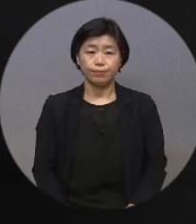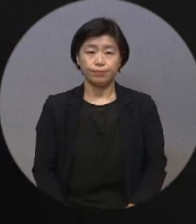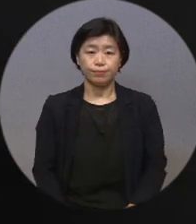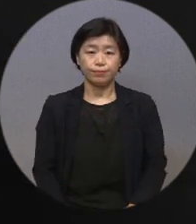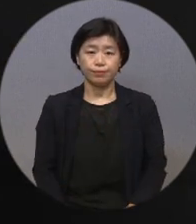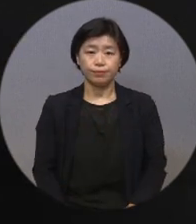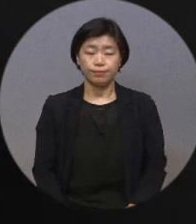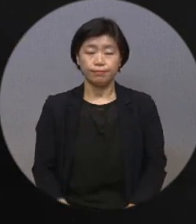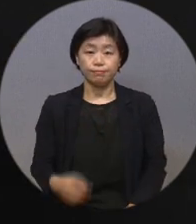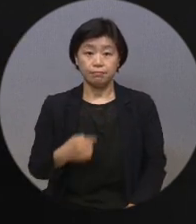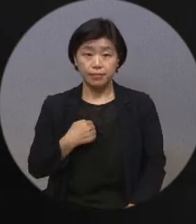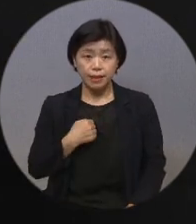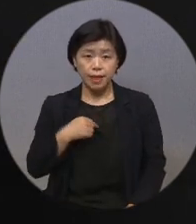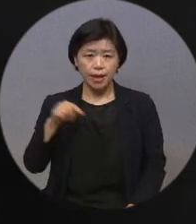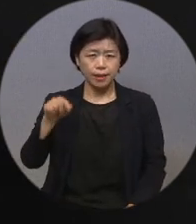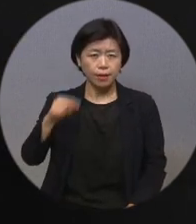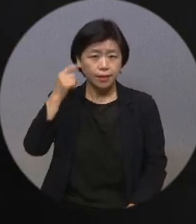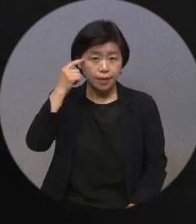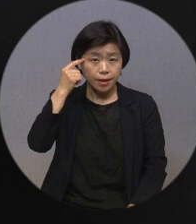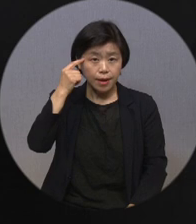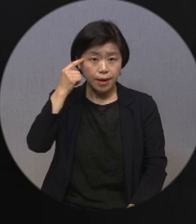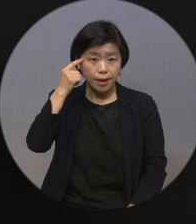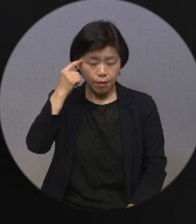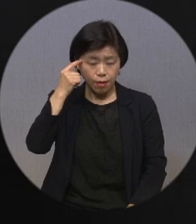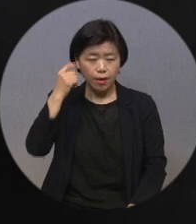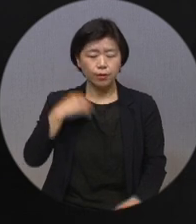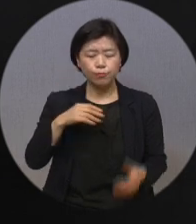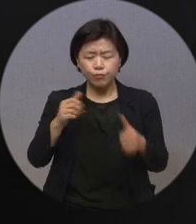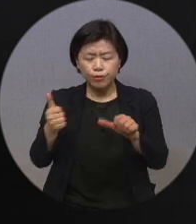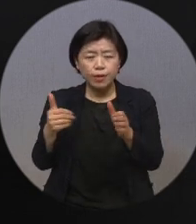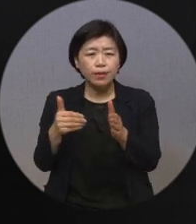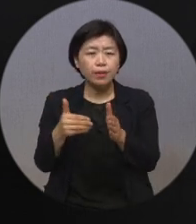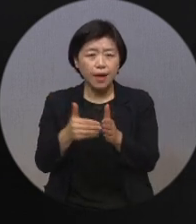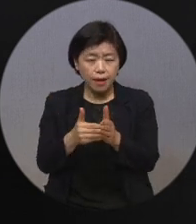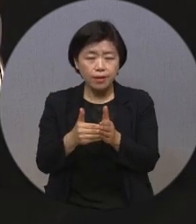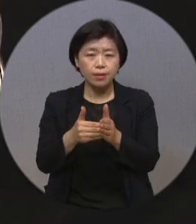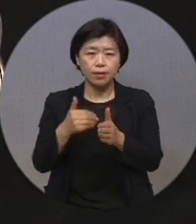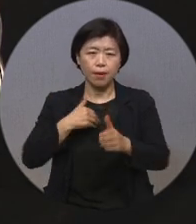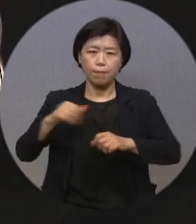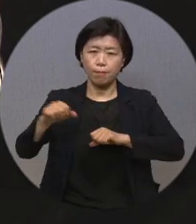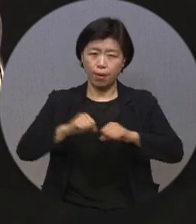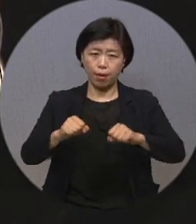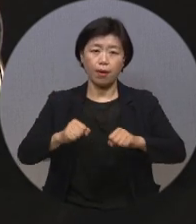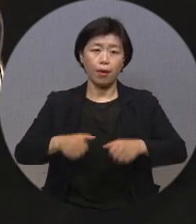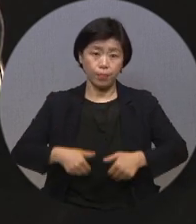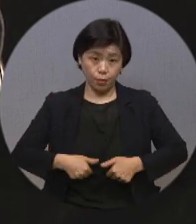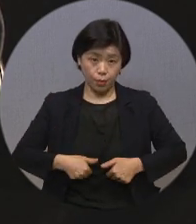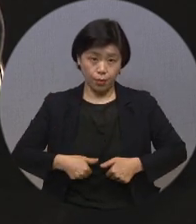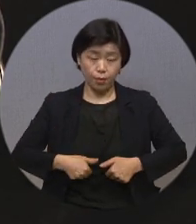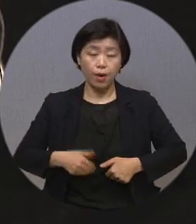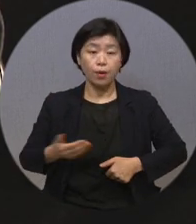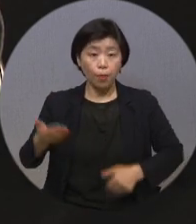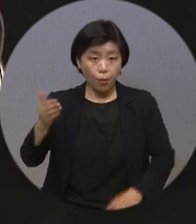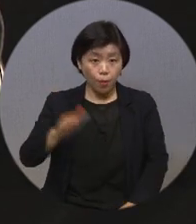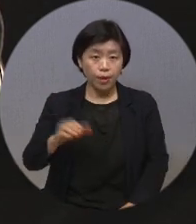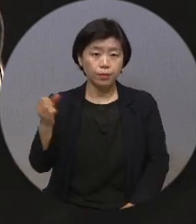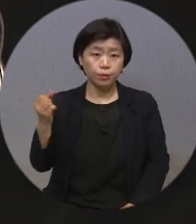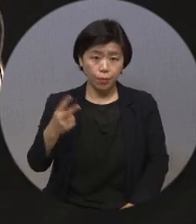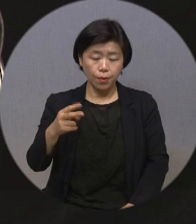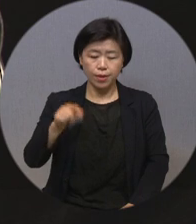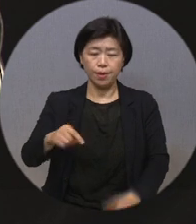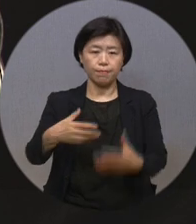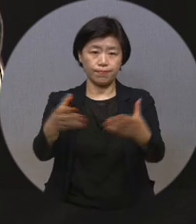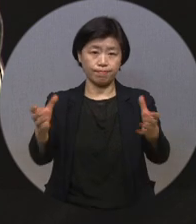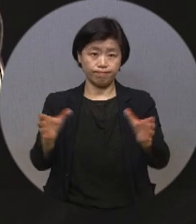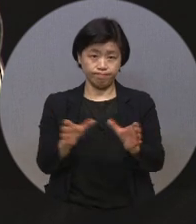저의 이 생명이 다하는 것도 물론이겠지만은 이 운동은 단체를 더 활성화시켜